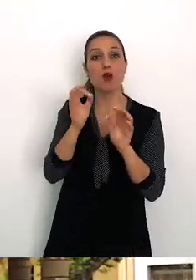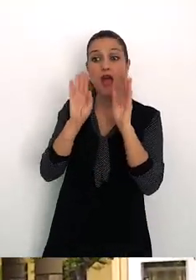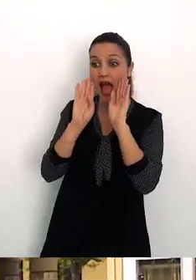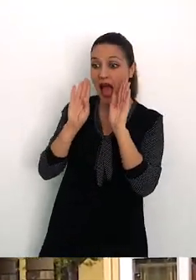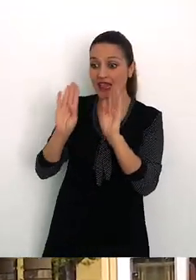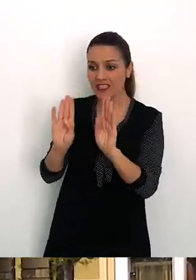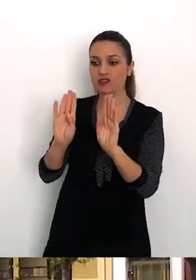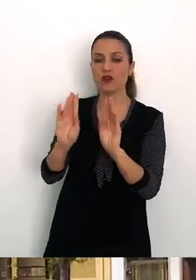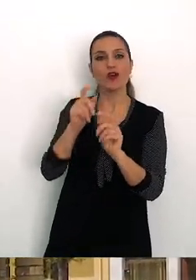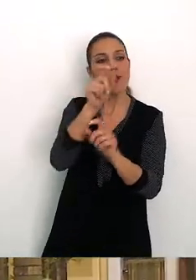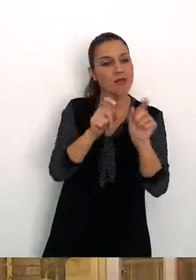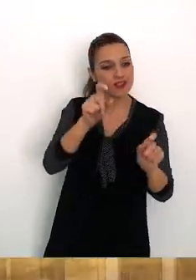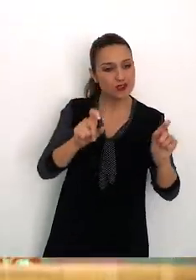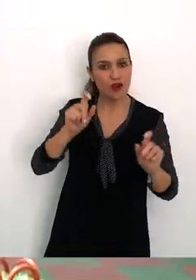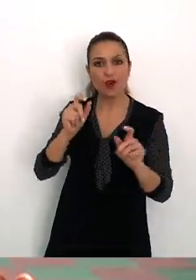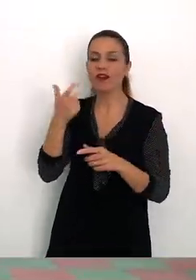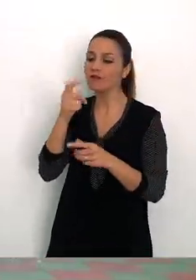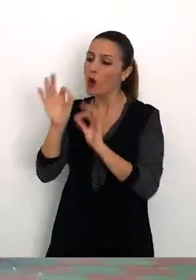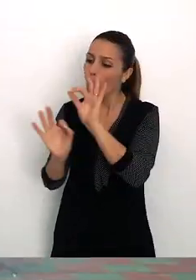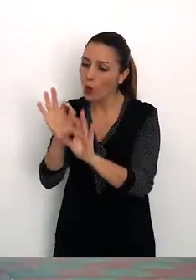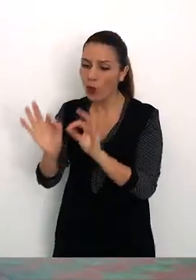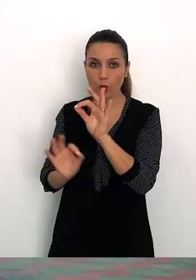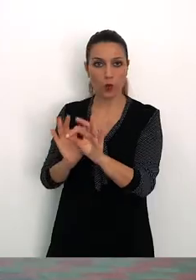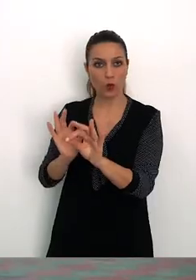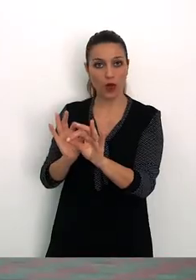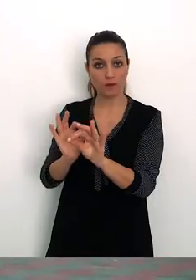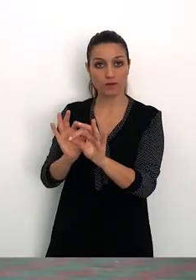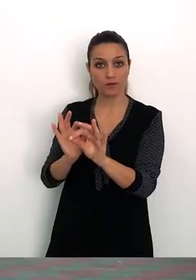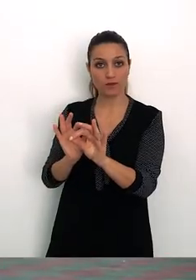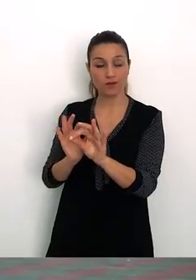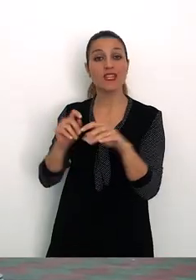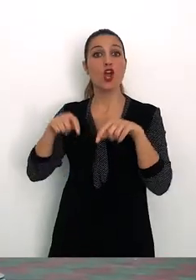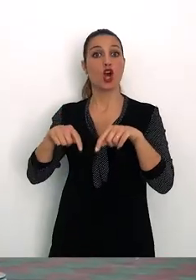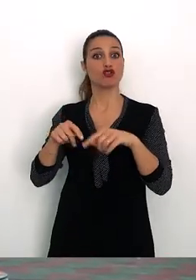tentazione umana che ha saputo sapientemente valorizzarlo.